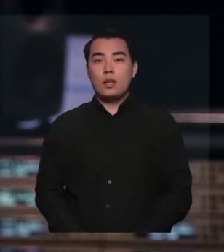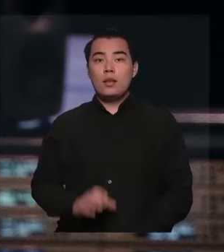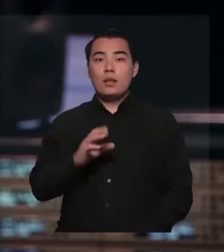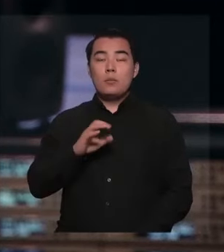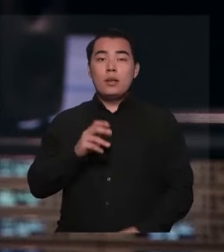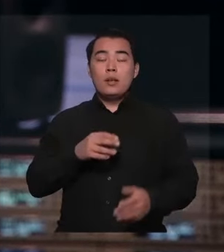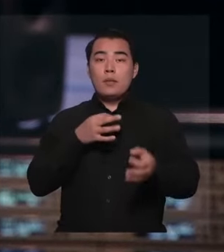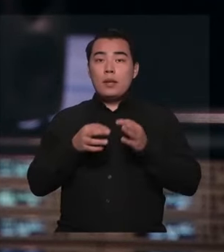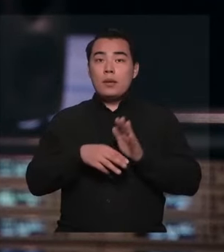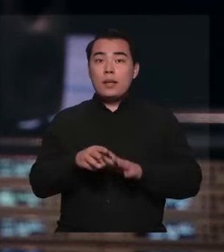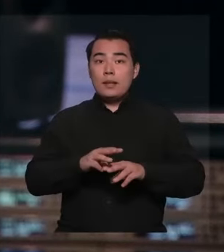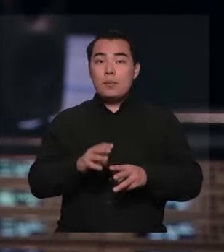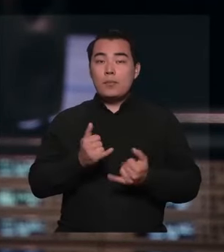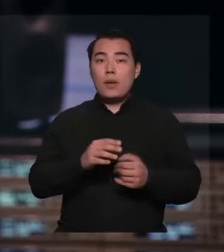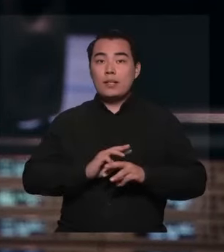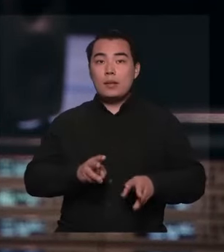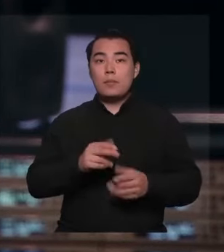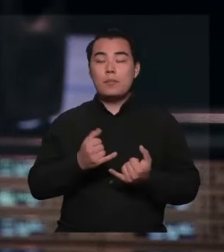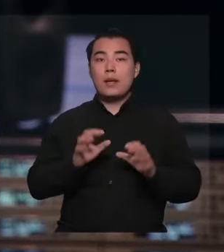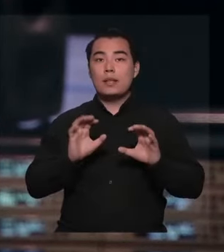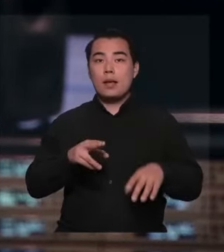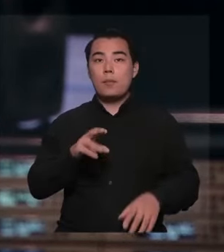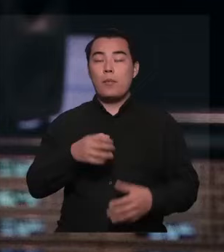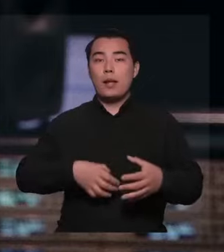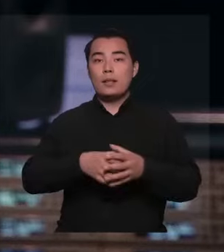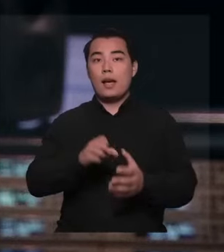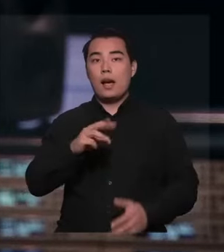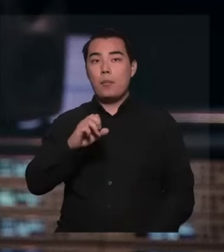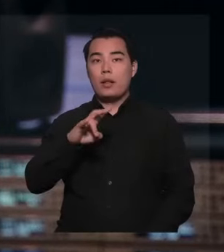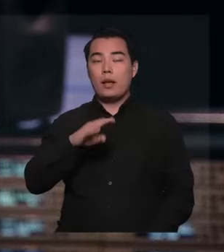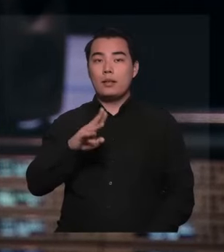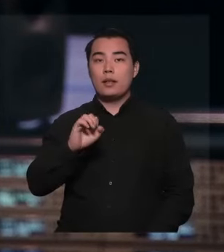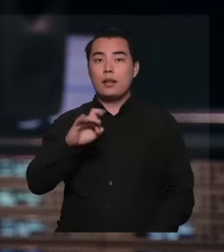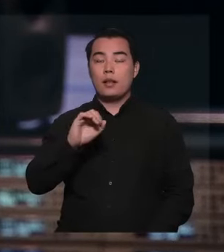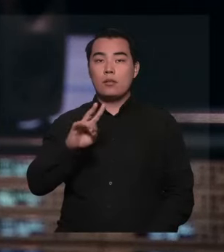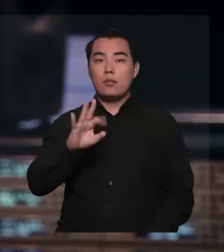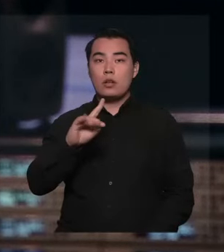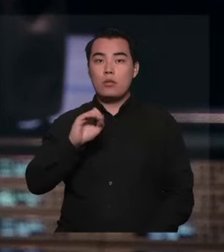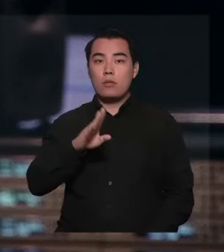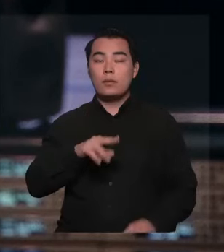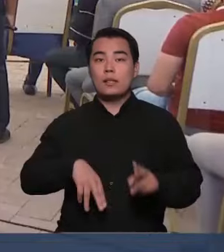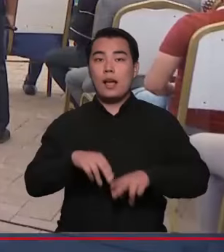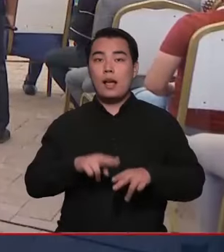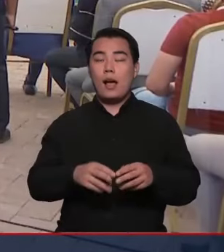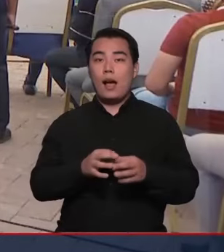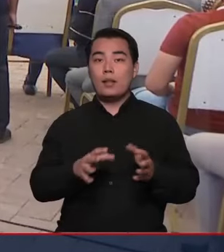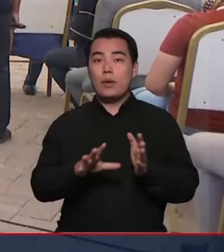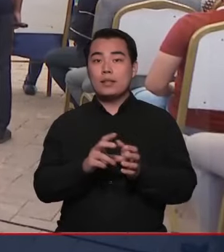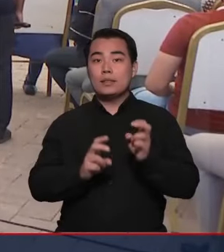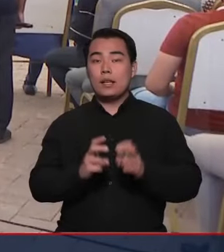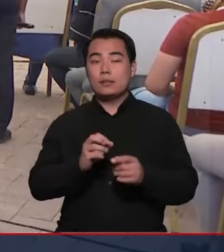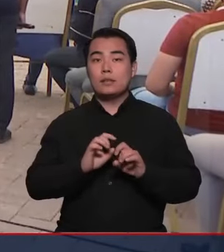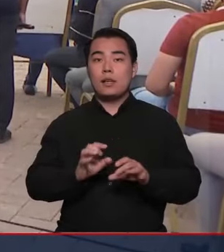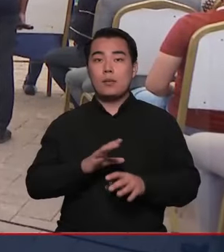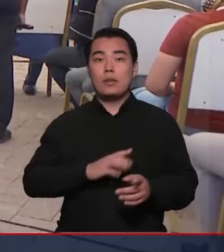Спикер Мажилиса, председатель партии «Аманат» Ерлан Кошанов высказал свое мнение по поводу строительства АЭС в Казахстане